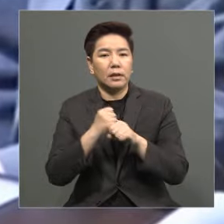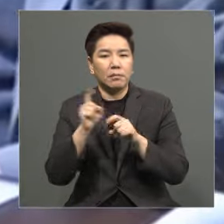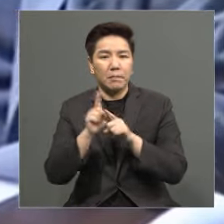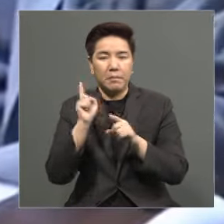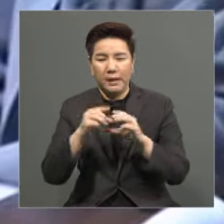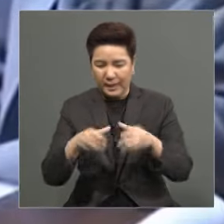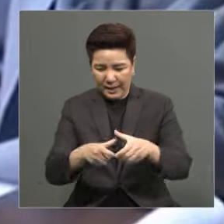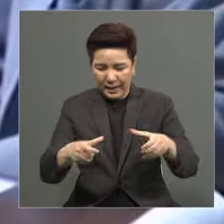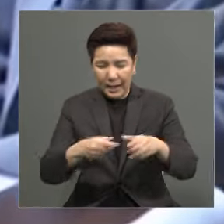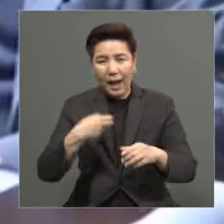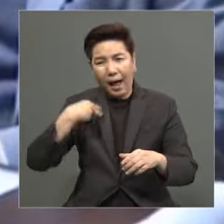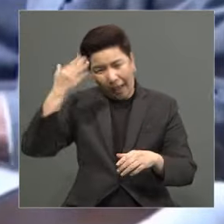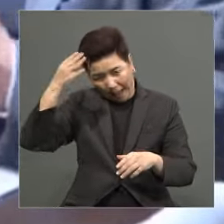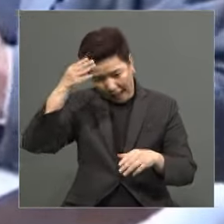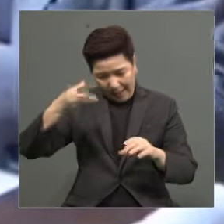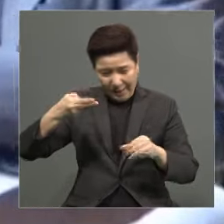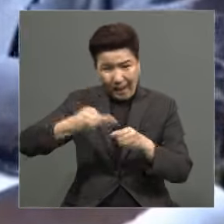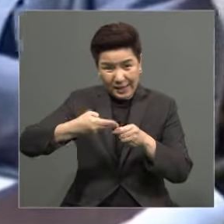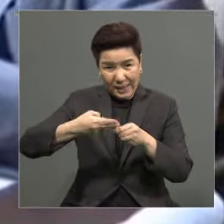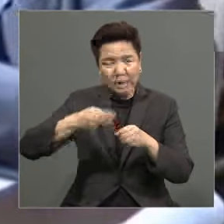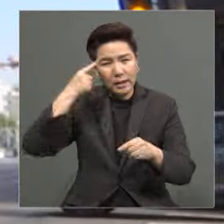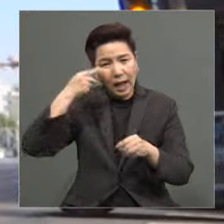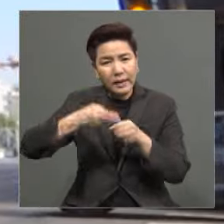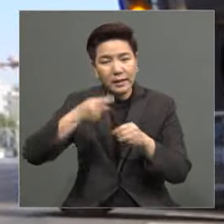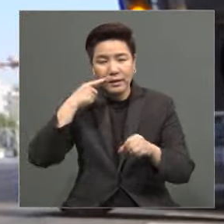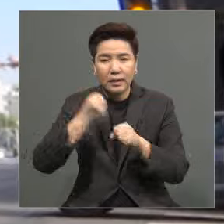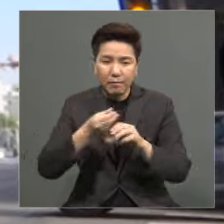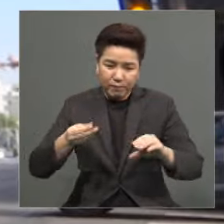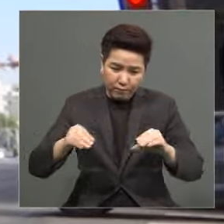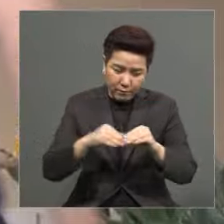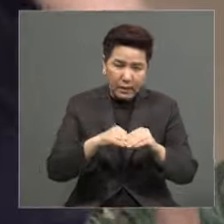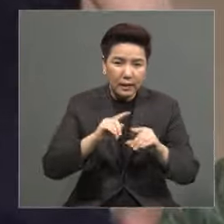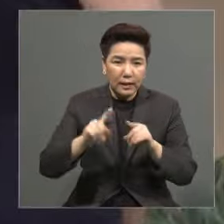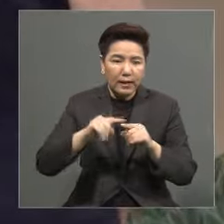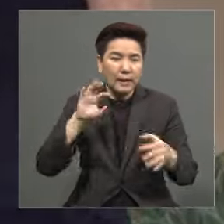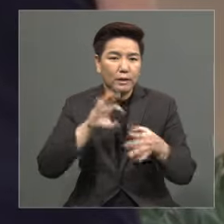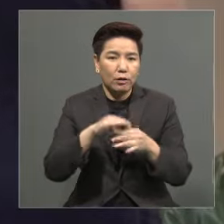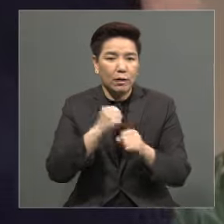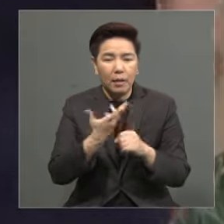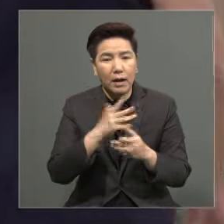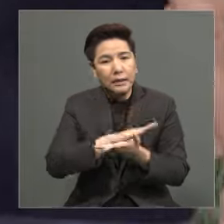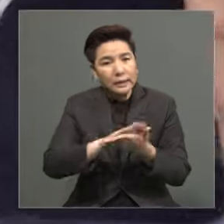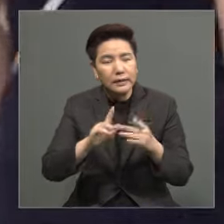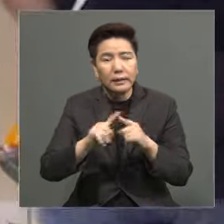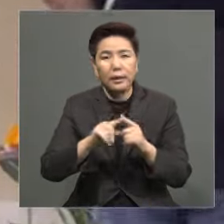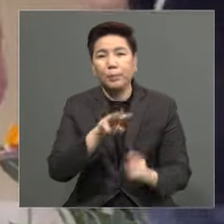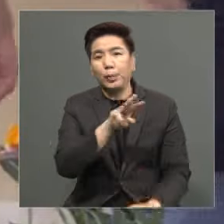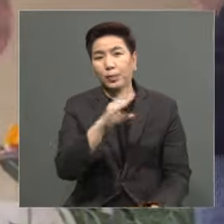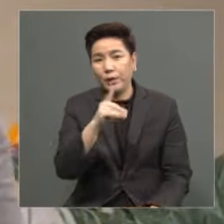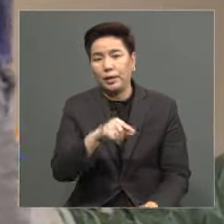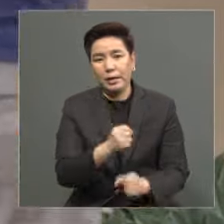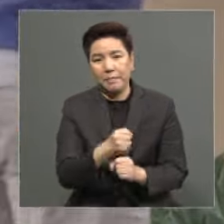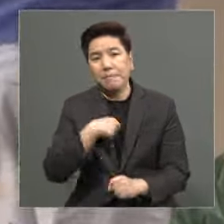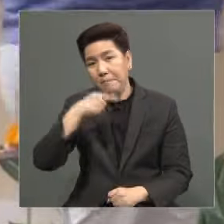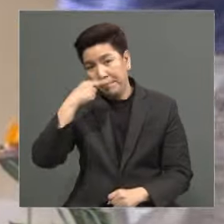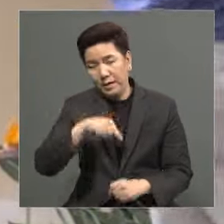Driveเป็นหลักนะครับและขณะนี้ทางบริษัทก็มีการผลักดันเรื่องของพลังงานสะอาดเพิ่มมากขึ้นด้วยค่ะก็ถือว่าเป็นโอกาสดีที่